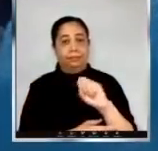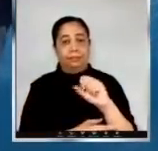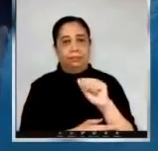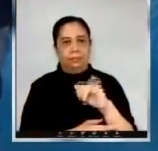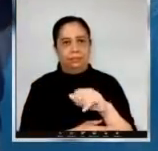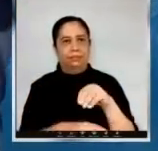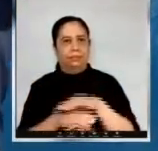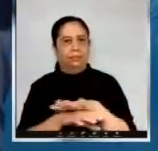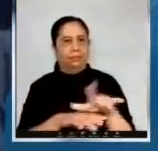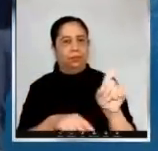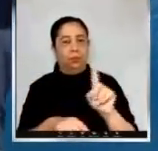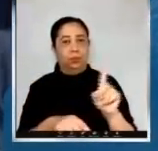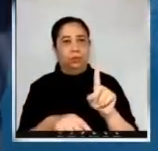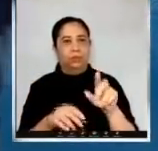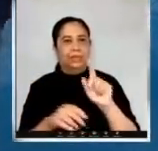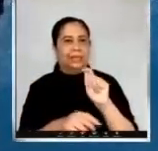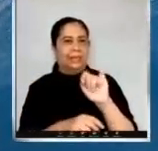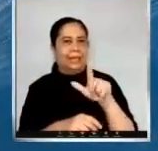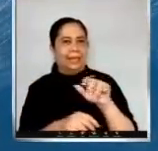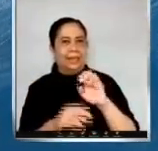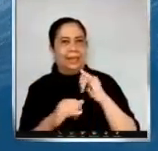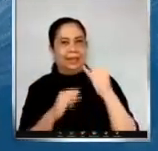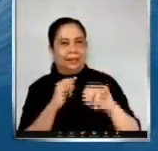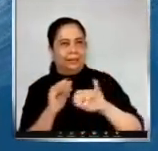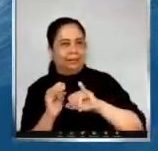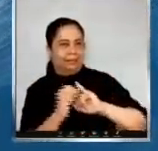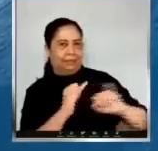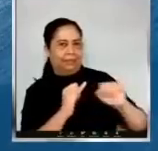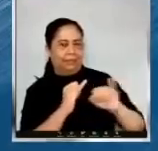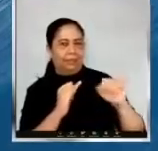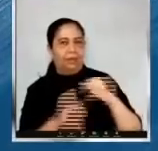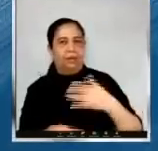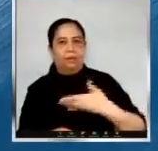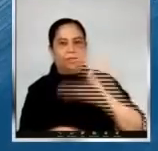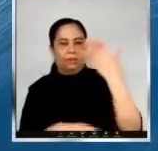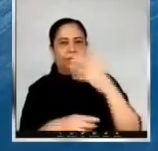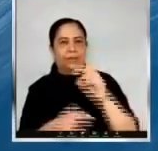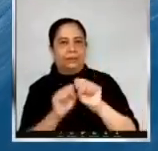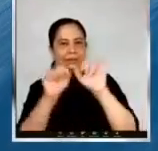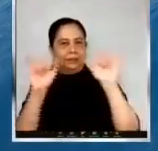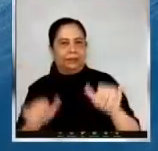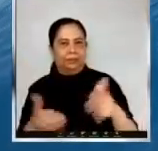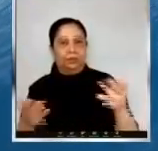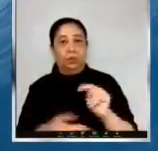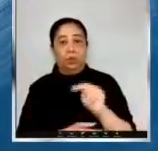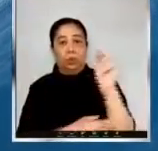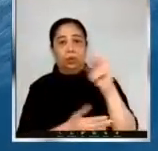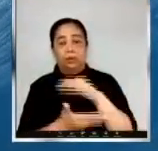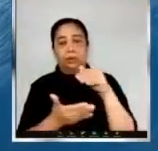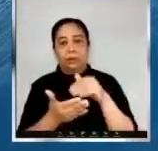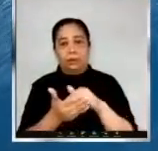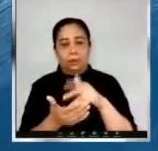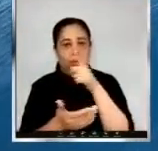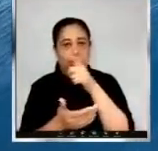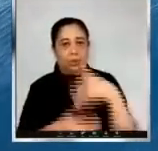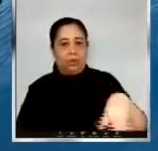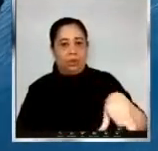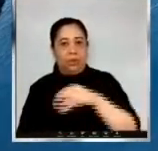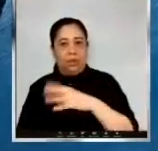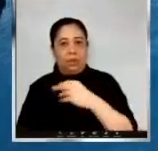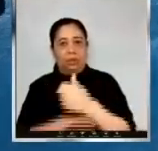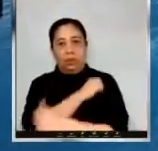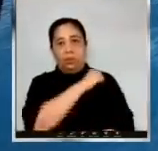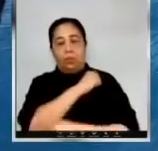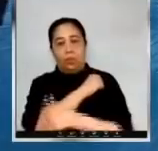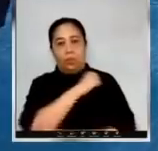yung tail end ng frontal system dyan sa may silangang bahagi ng Northern Central Zone, yan yung Cagayan Valley at Aurora. Sa wind